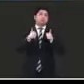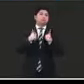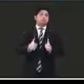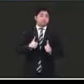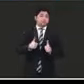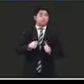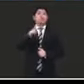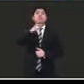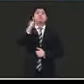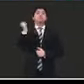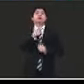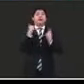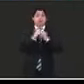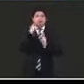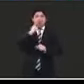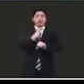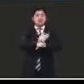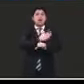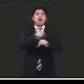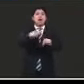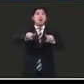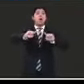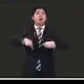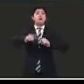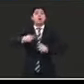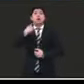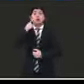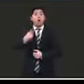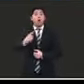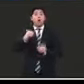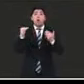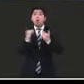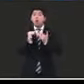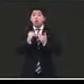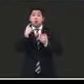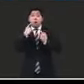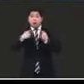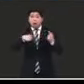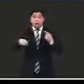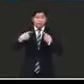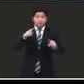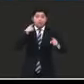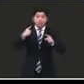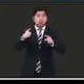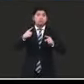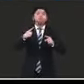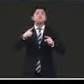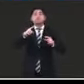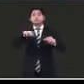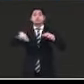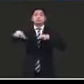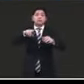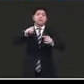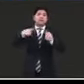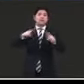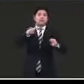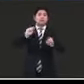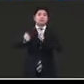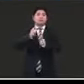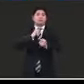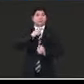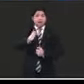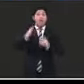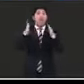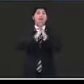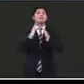Tabii Bu rakamlar şehirlerdeki arazilerin uygunluk durumuna göre şekillenmektedir konut